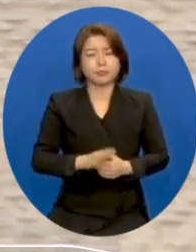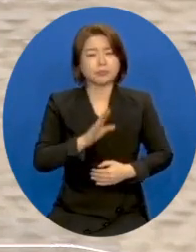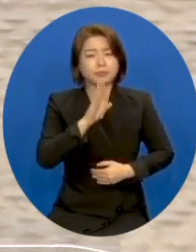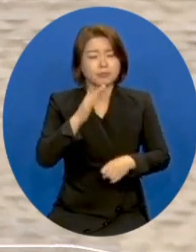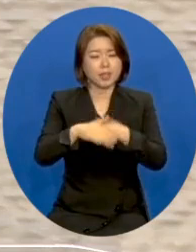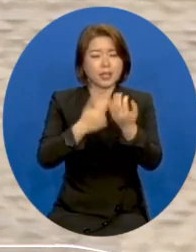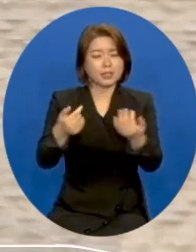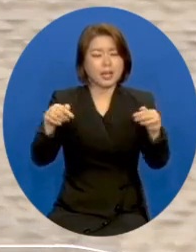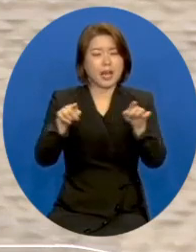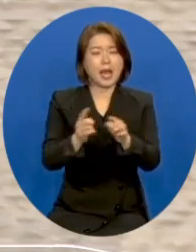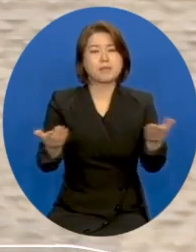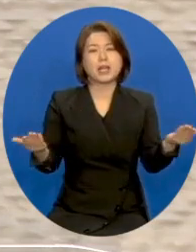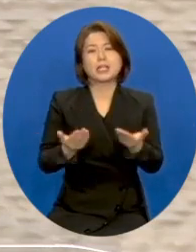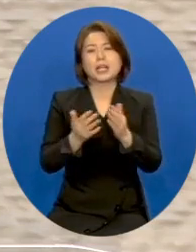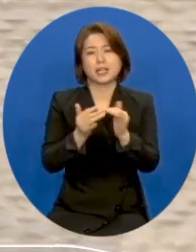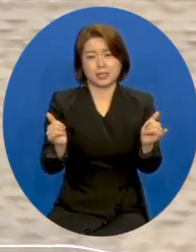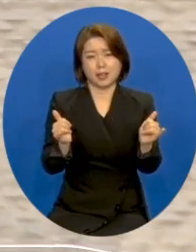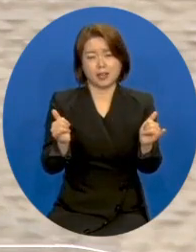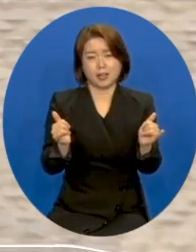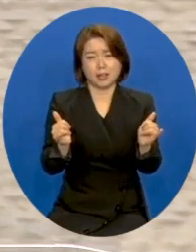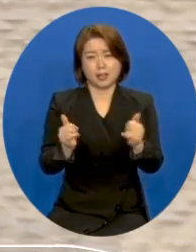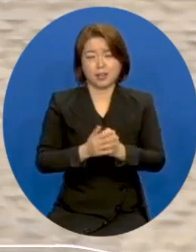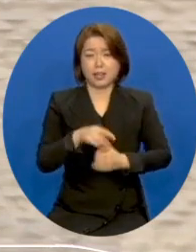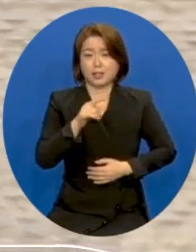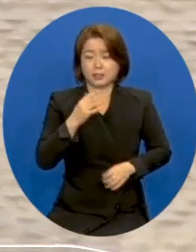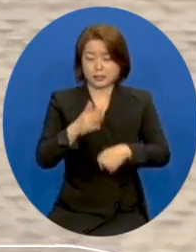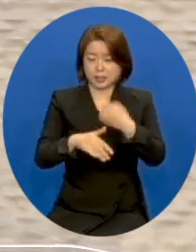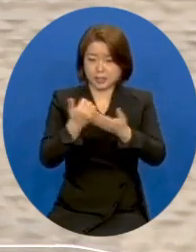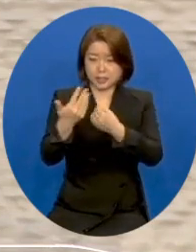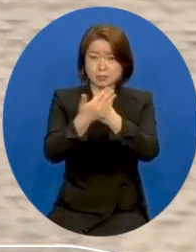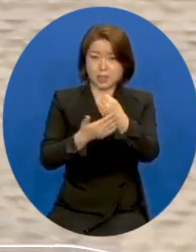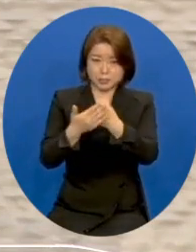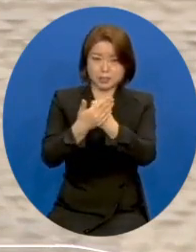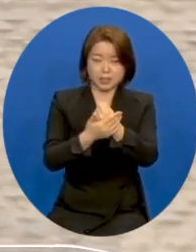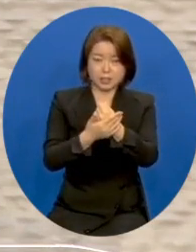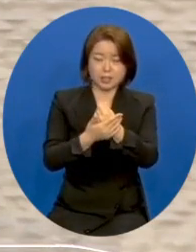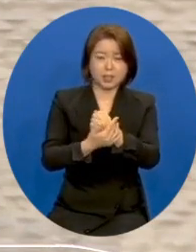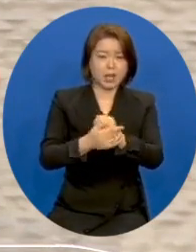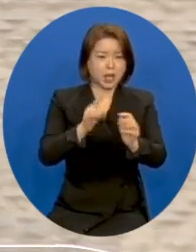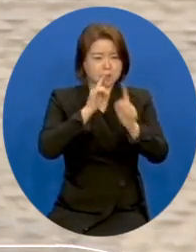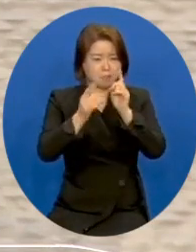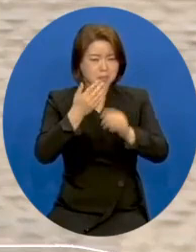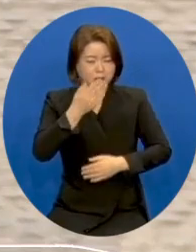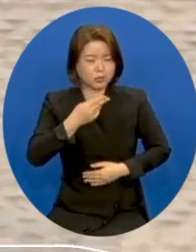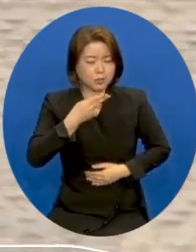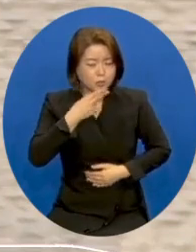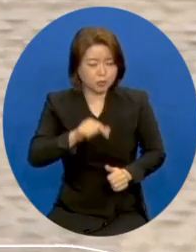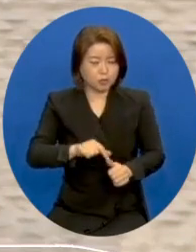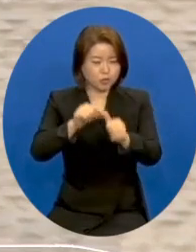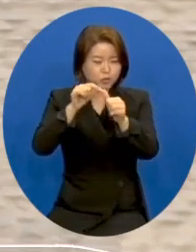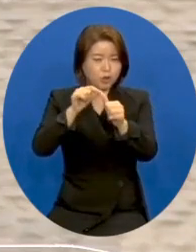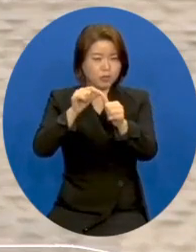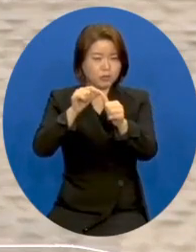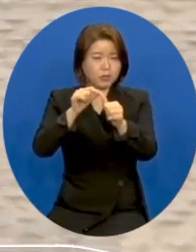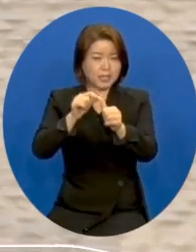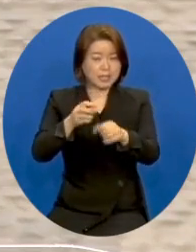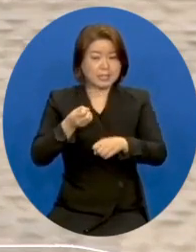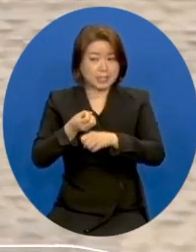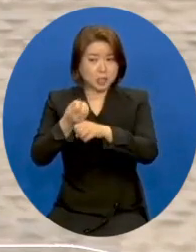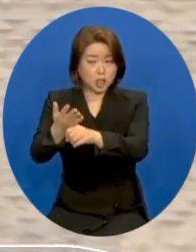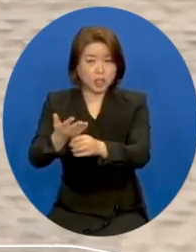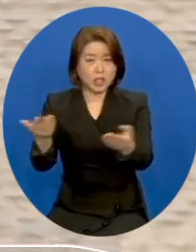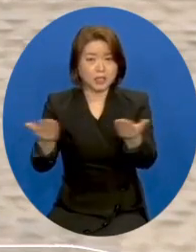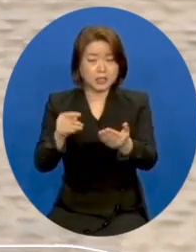하나님과 함께 일하는 자로서 이 하나님의 은혜, 말할 수 없는 구원의 복음 전하는 일에만